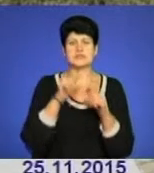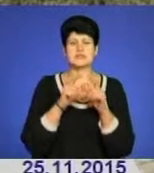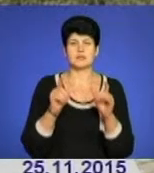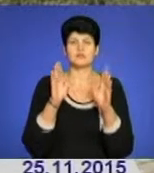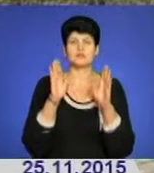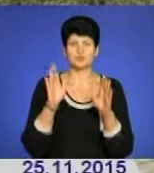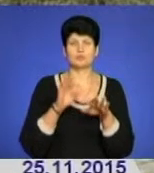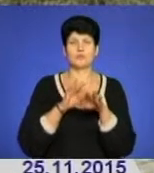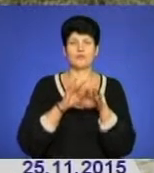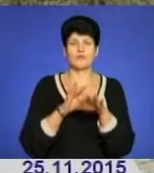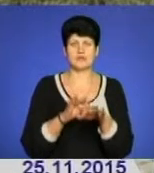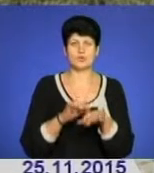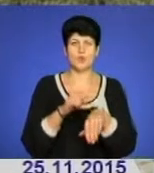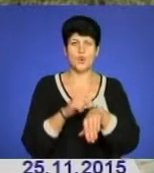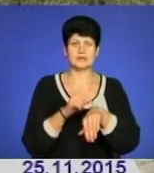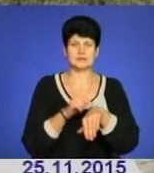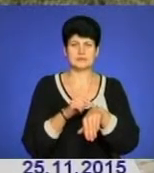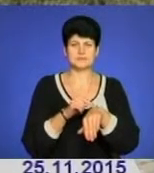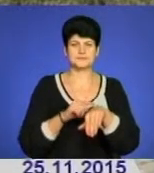будуть проведені години